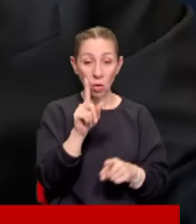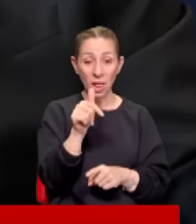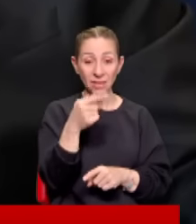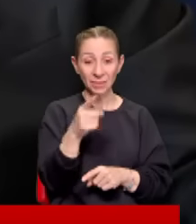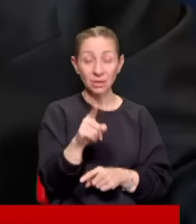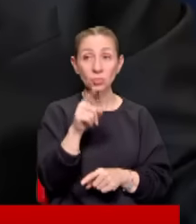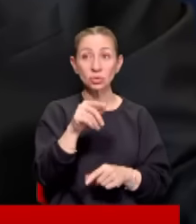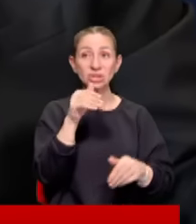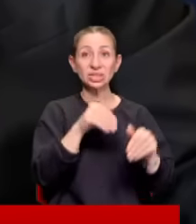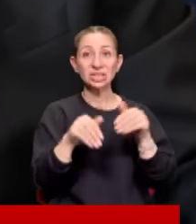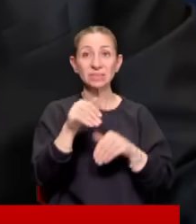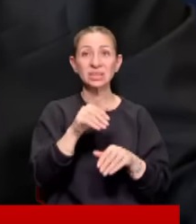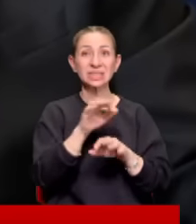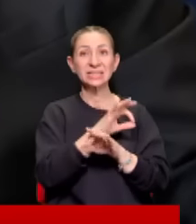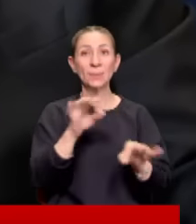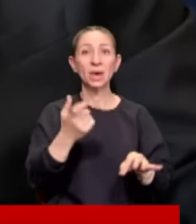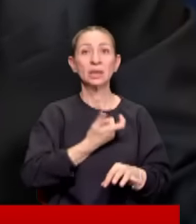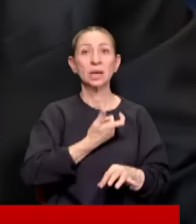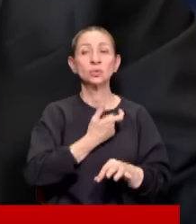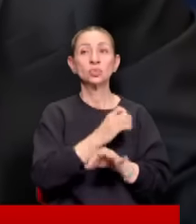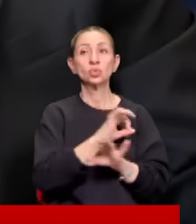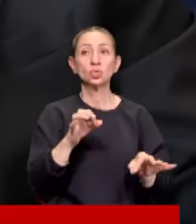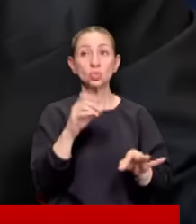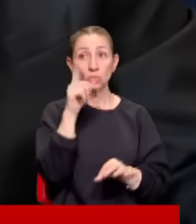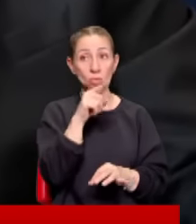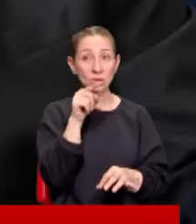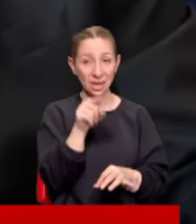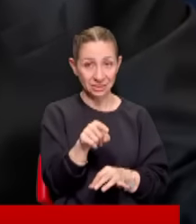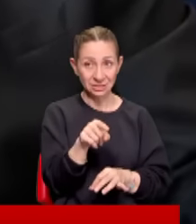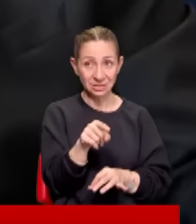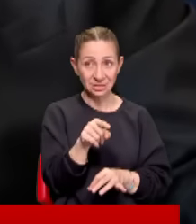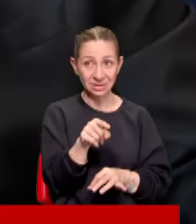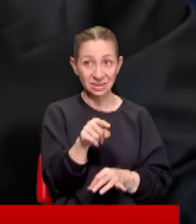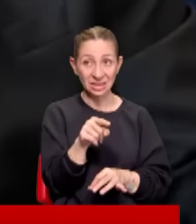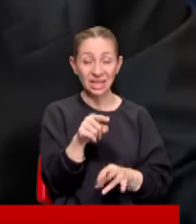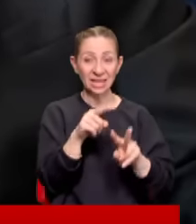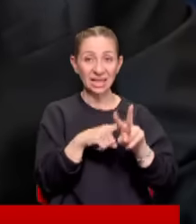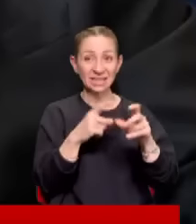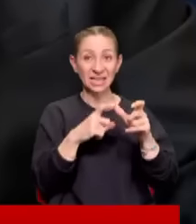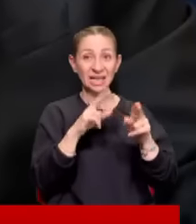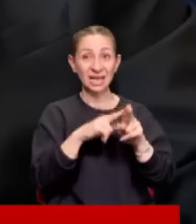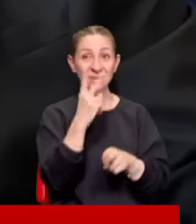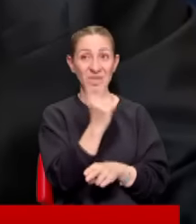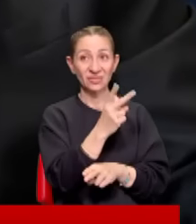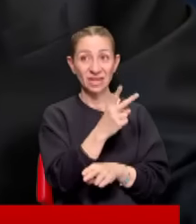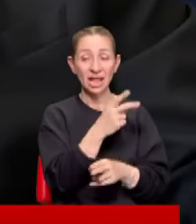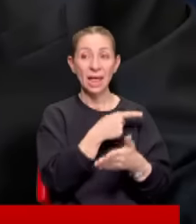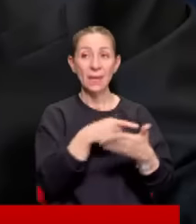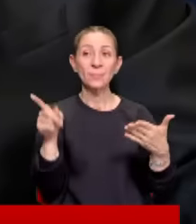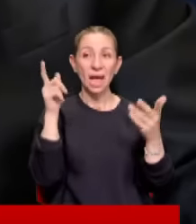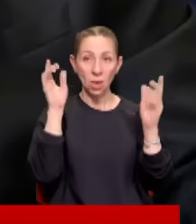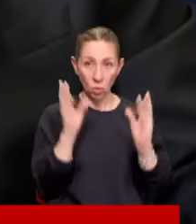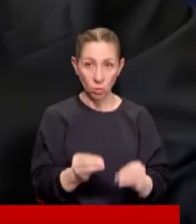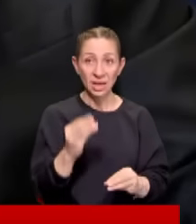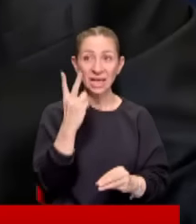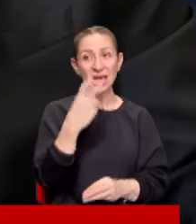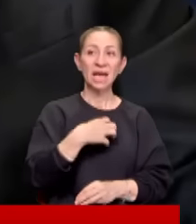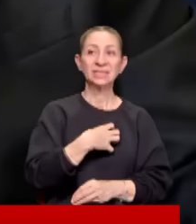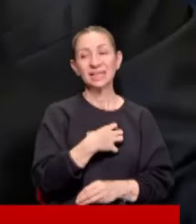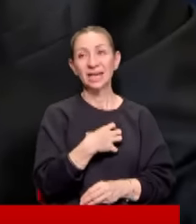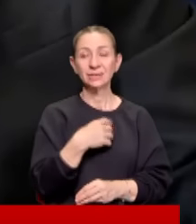Bu seçimin tam kanunsuzluk sebebiyle YSK tarafından iptal edilip 2